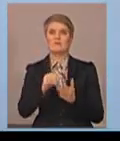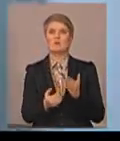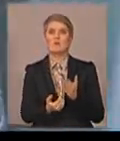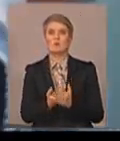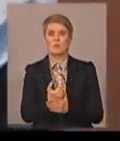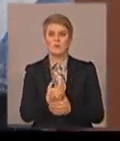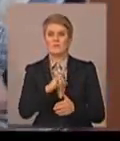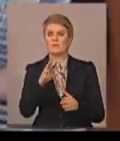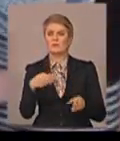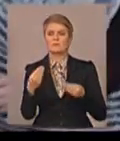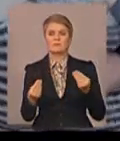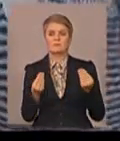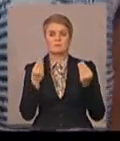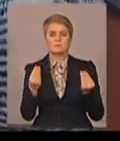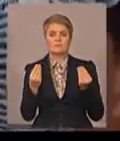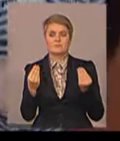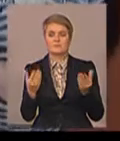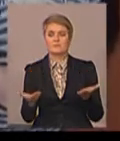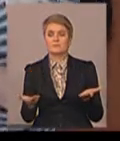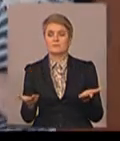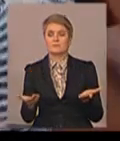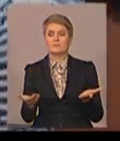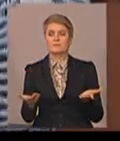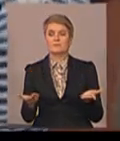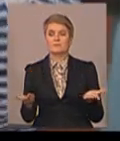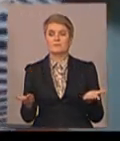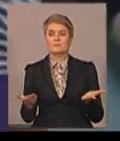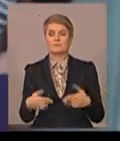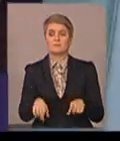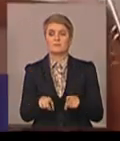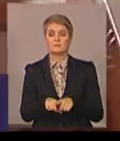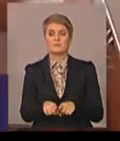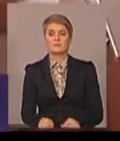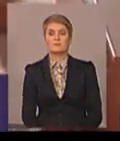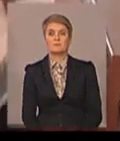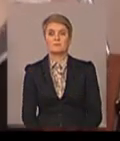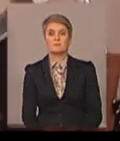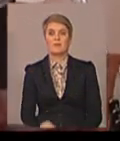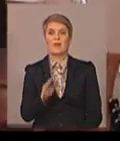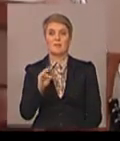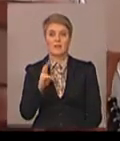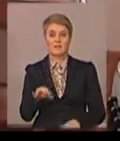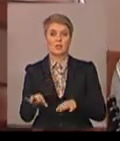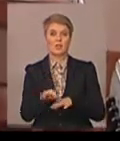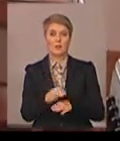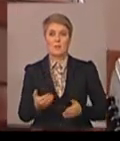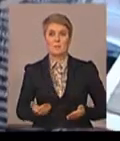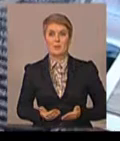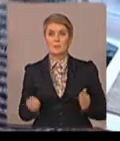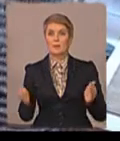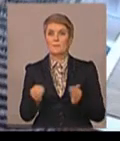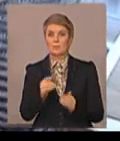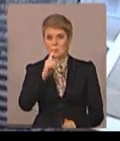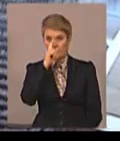видали, все, от це от видали. Ну, так от обжились. Валентина разом із чоловіком мешкає тут менше як